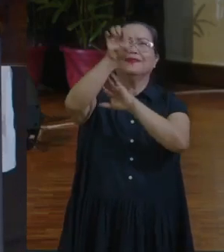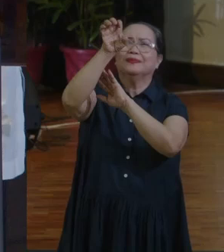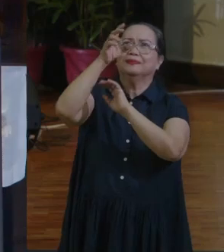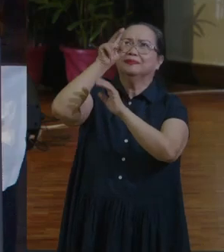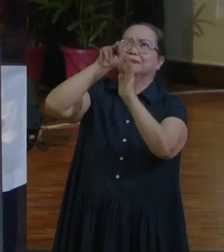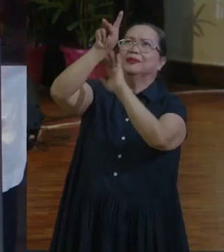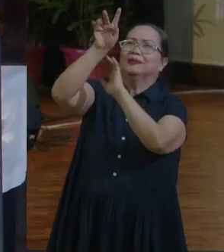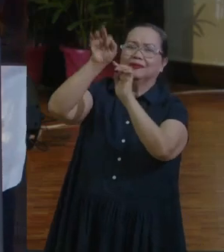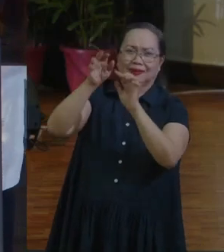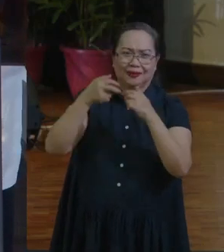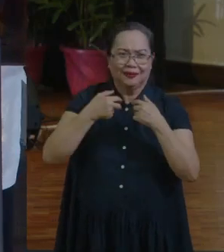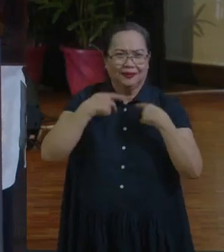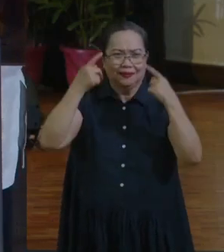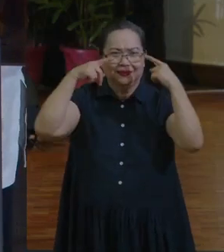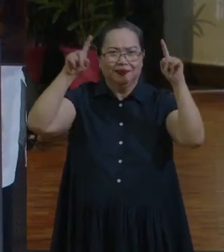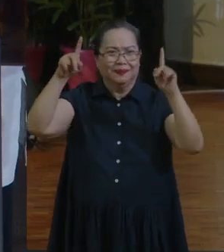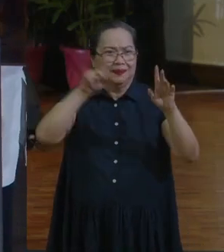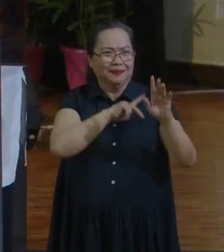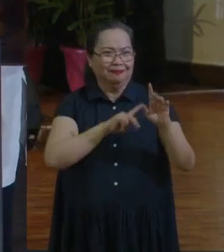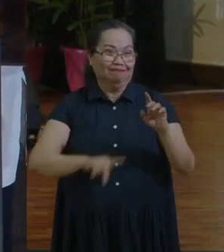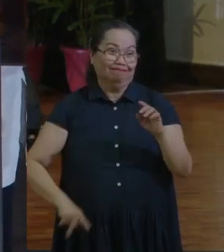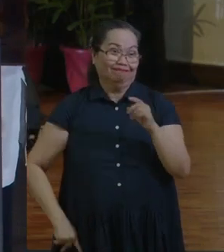na hari.